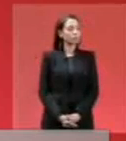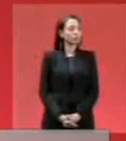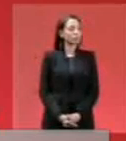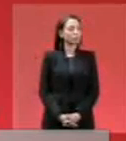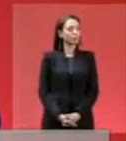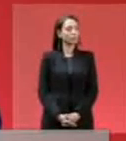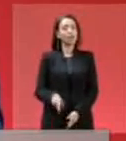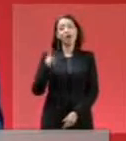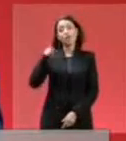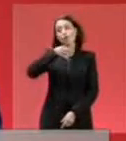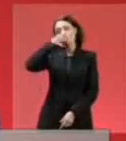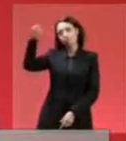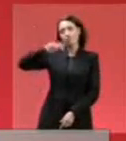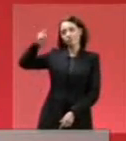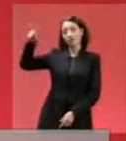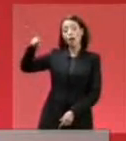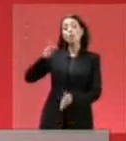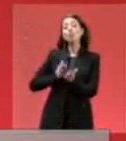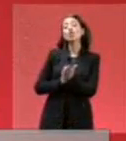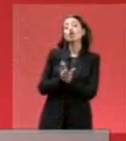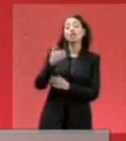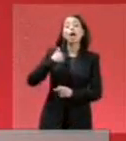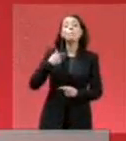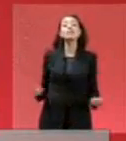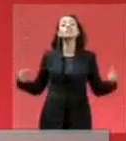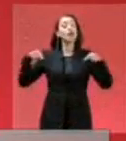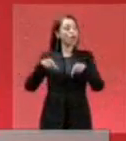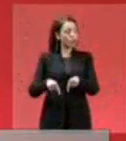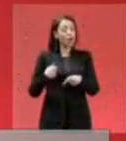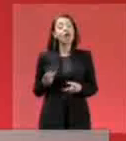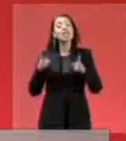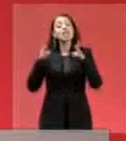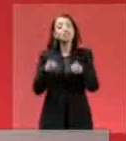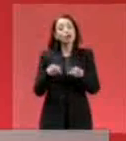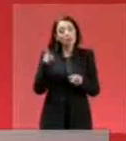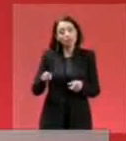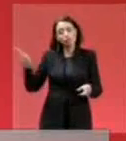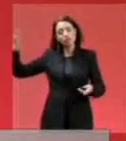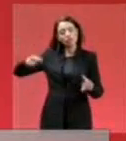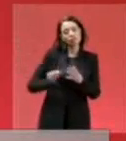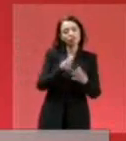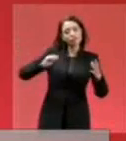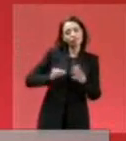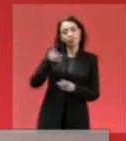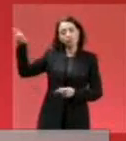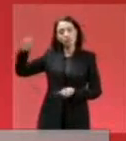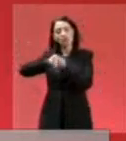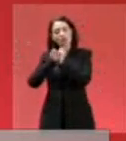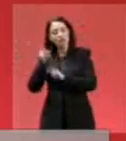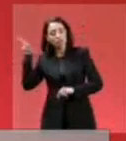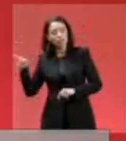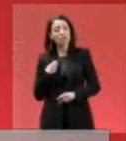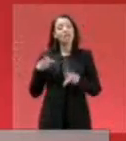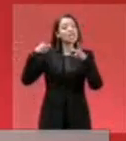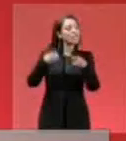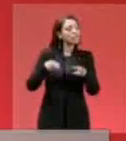αυτό είναι δουλειά της δικαιοσύνης. Εμείς όμως είμαστε εδώ για να σταματήσουμε τις παρεμβάσεις στη δικαιοσύνη. Για να σταματήσουμε